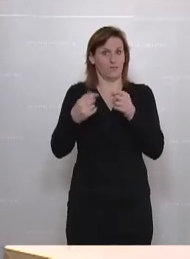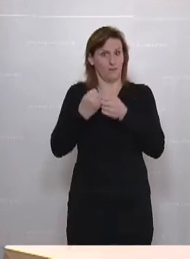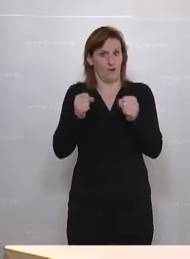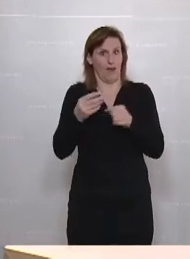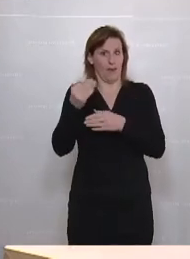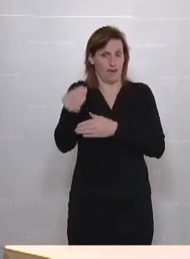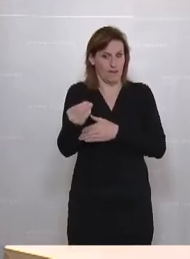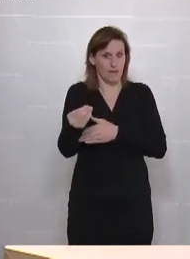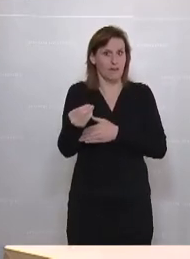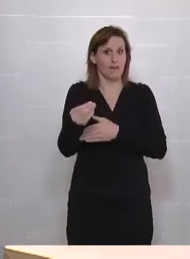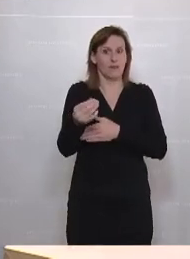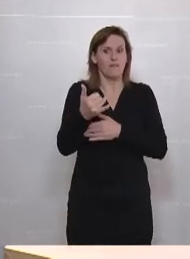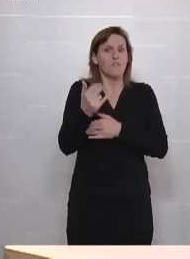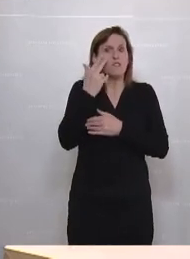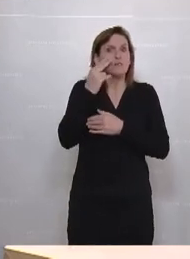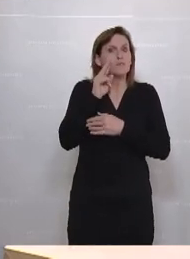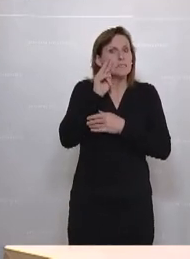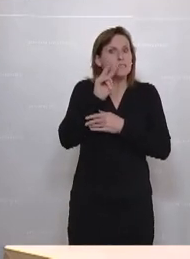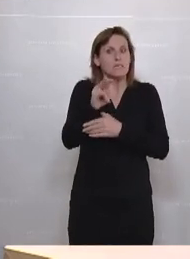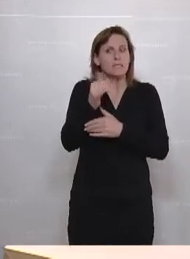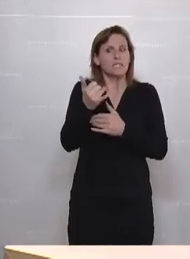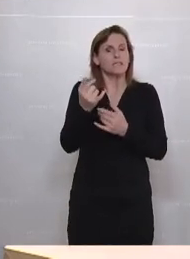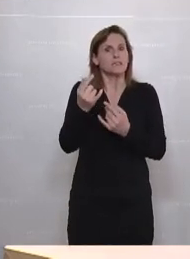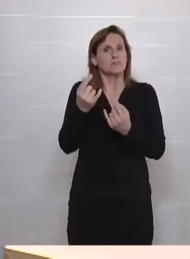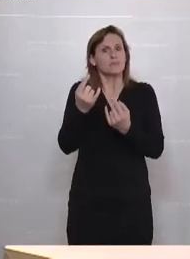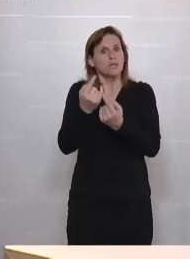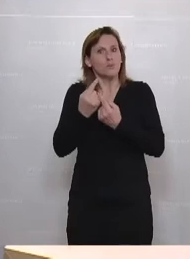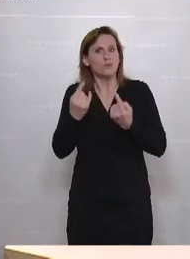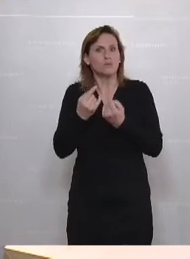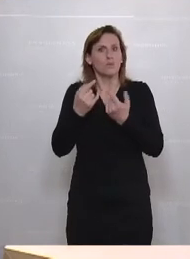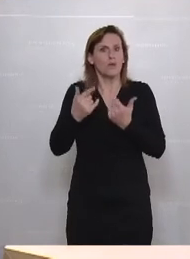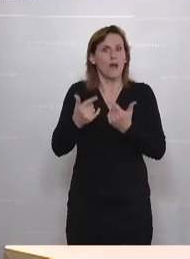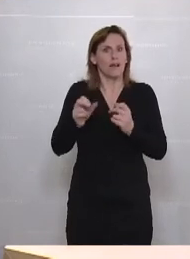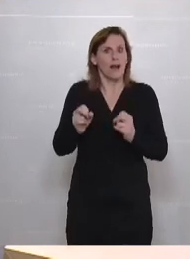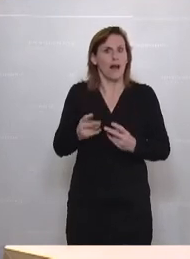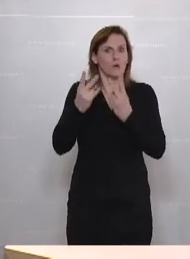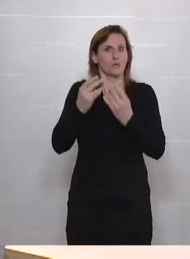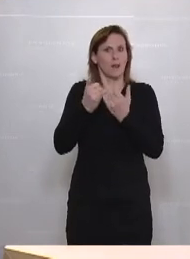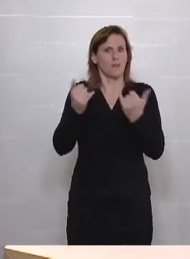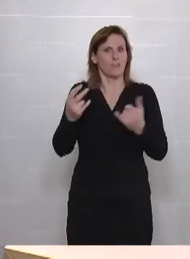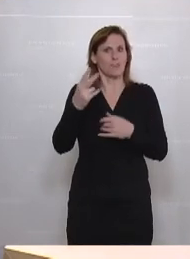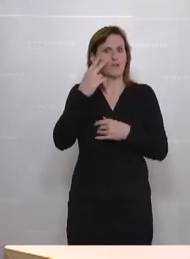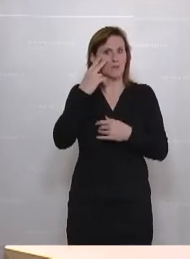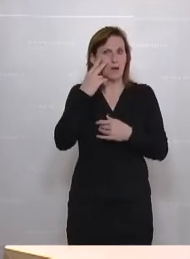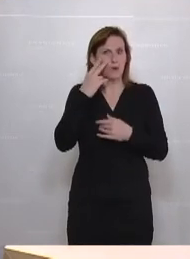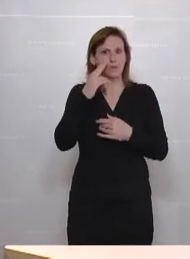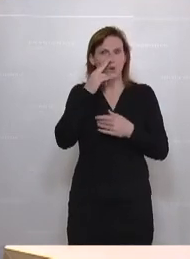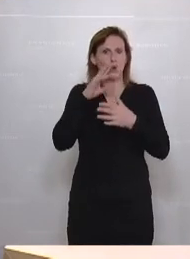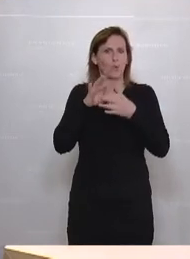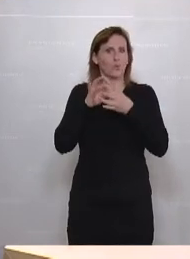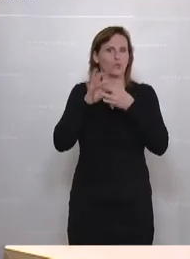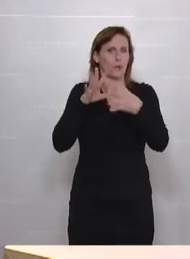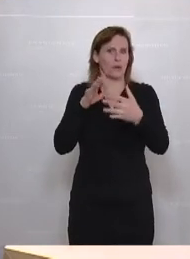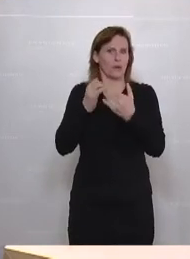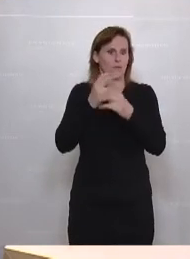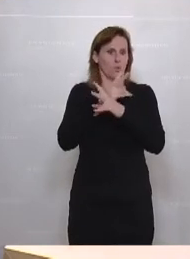wie ist aus Ihrer Sicht die aktuelle Lage vor Ort? Und also unabhängig von der Position Österreich,